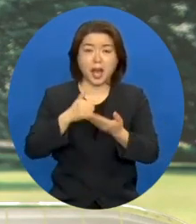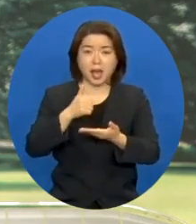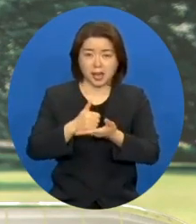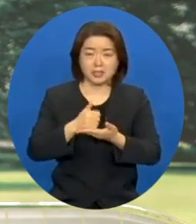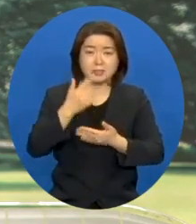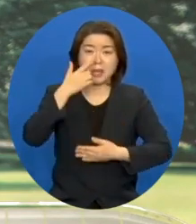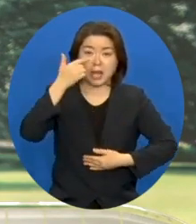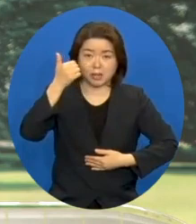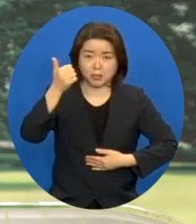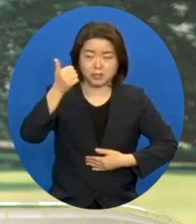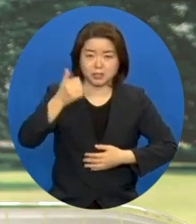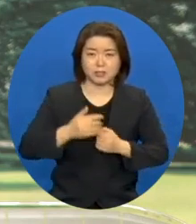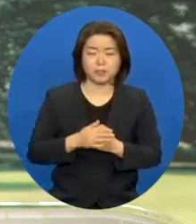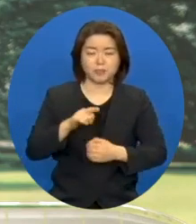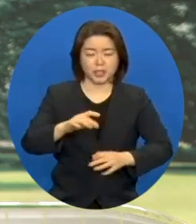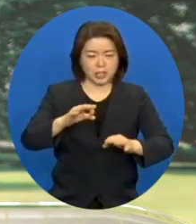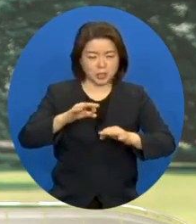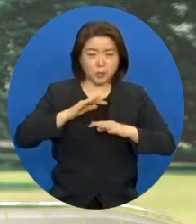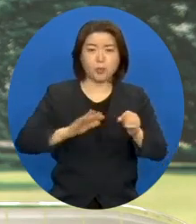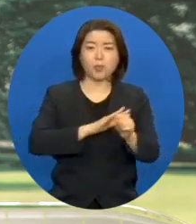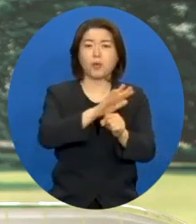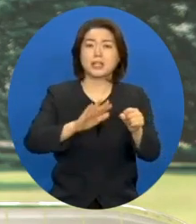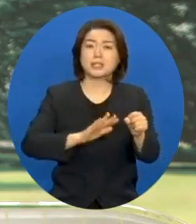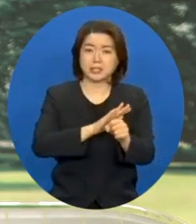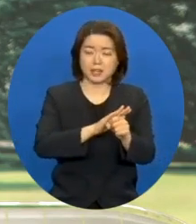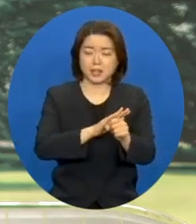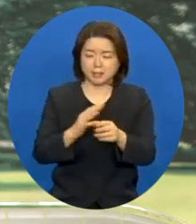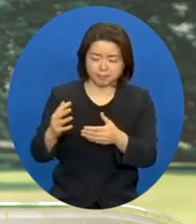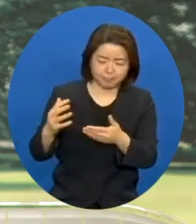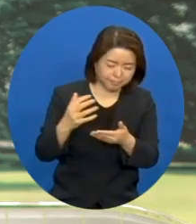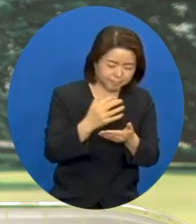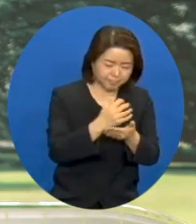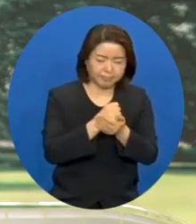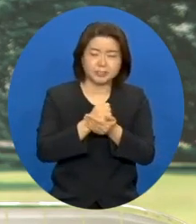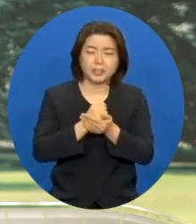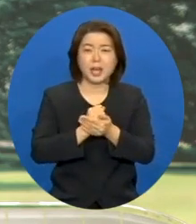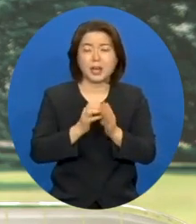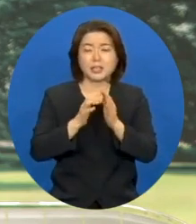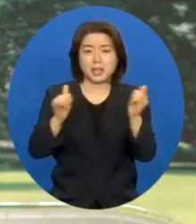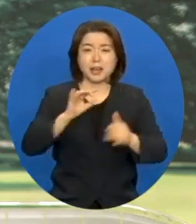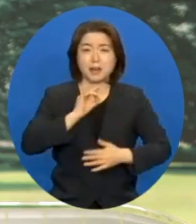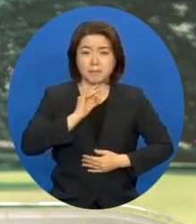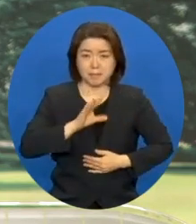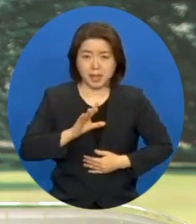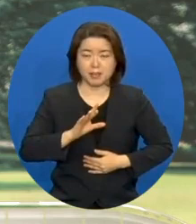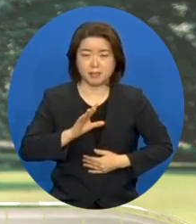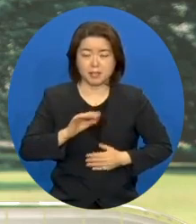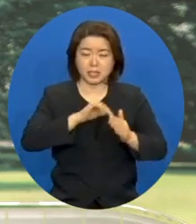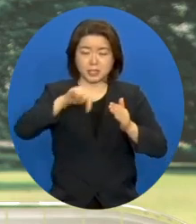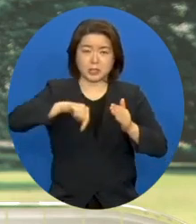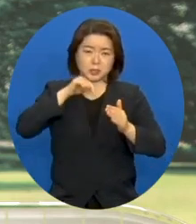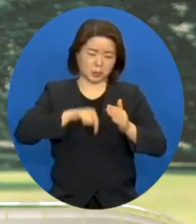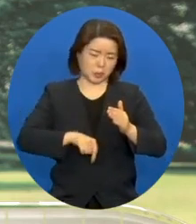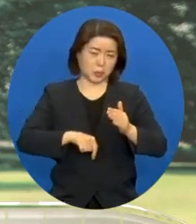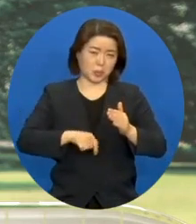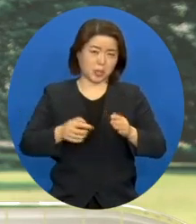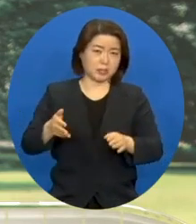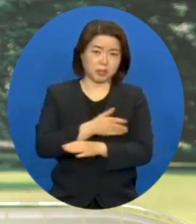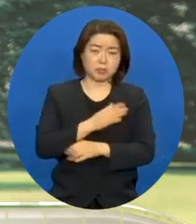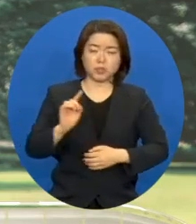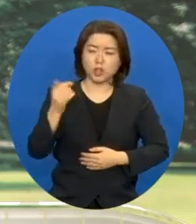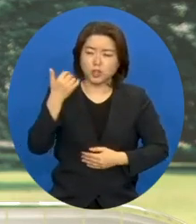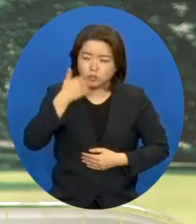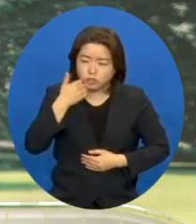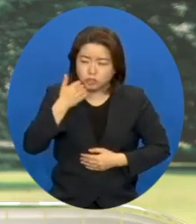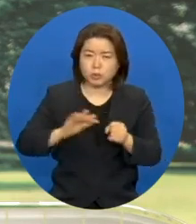하나님 아버지의 그 놀라운 사랑에 사로잡힌 자라만이 그 속에서부터 어떤